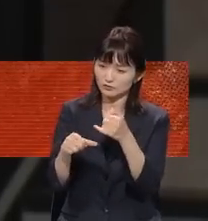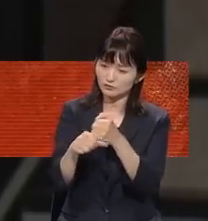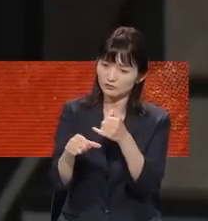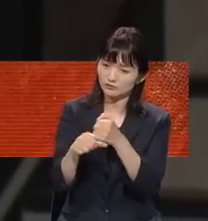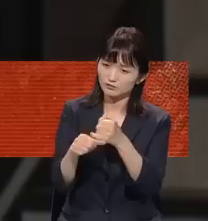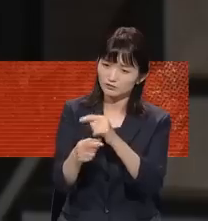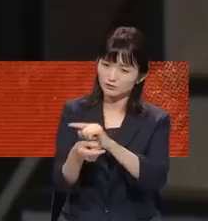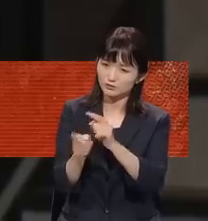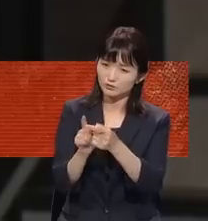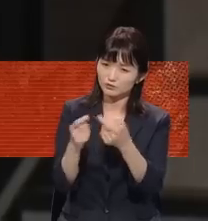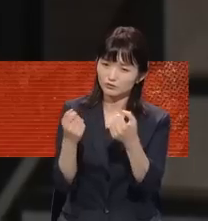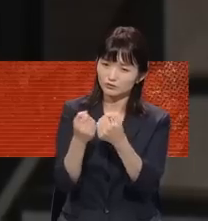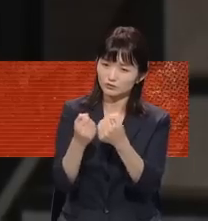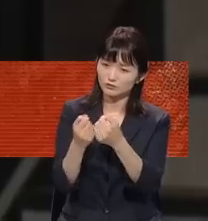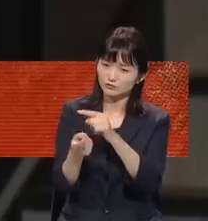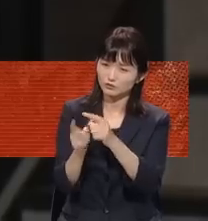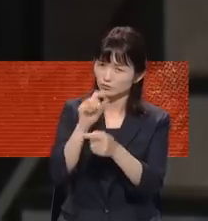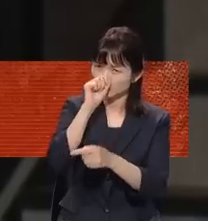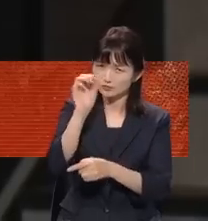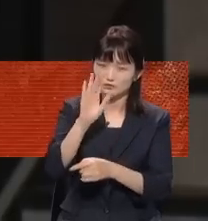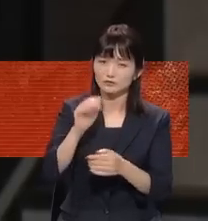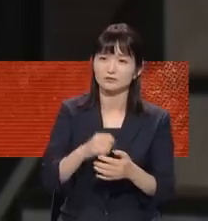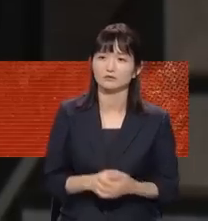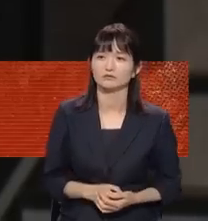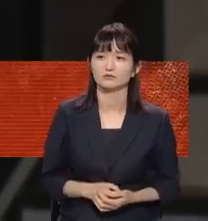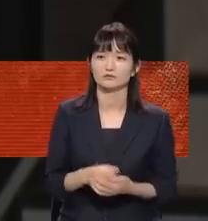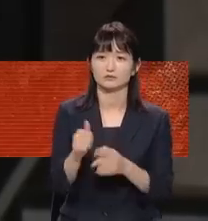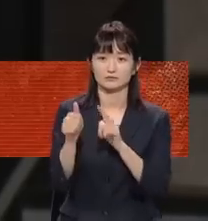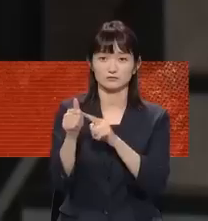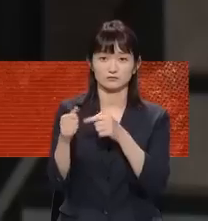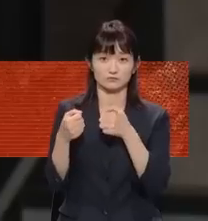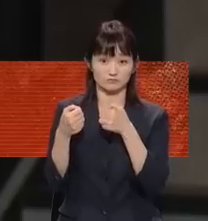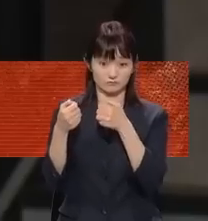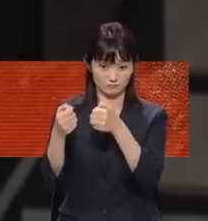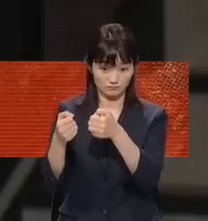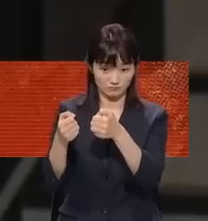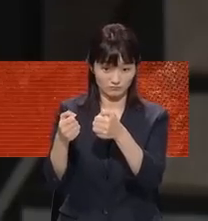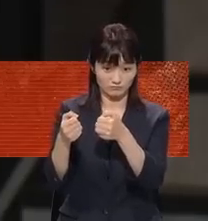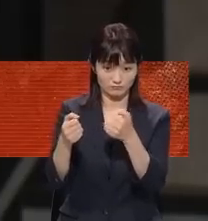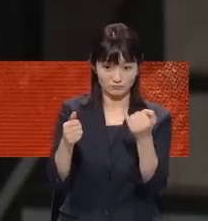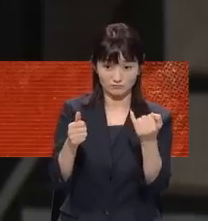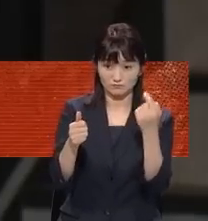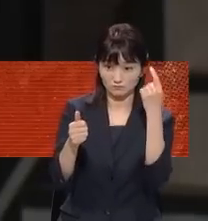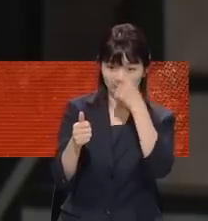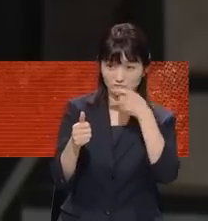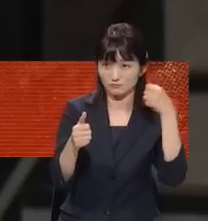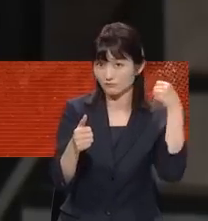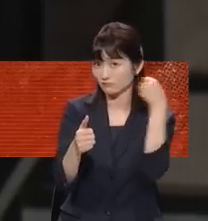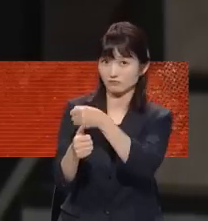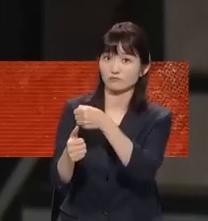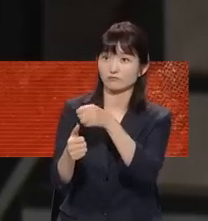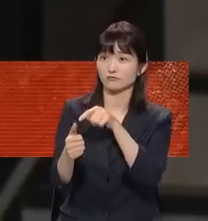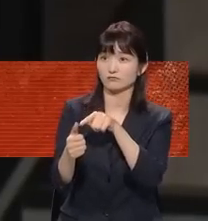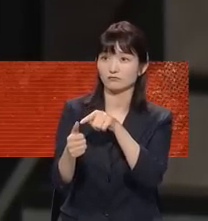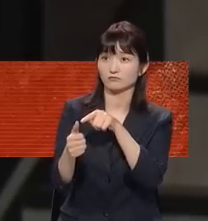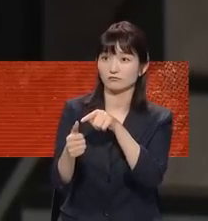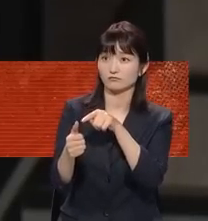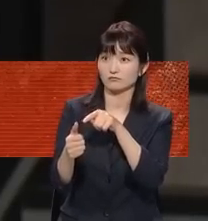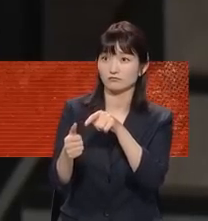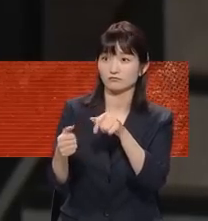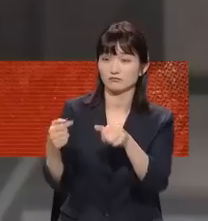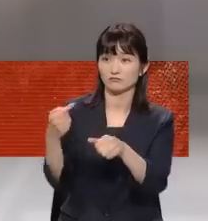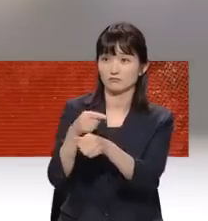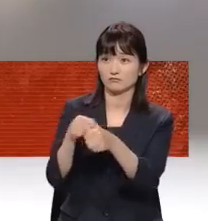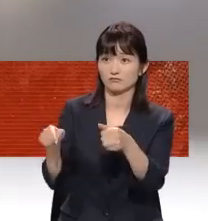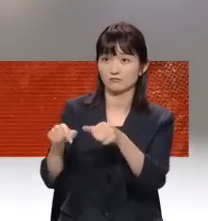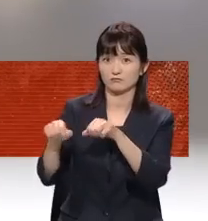아니었을거다라는 생각이 드는데요이 남자에게 운전하는 사람에게 이렇게 얼굴에 폭행하는 거는 거의 뭐 살인행이라고